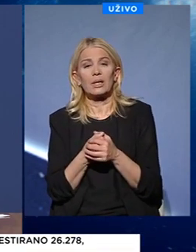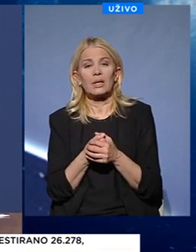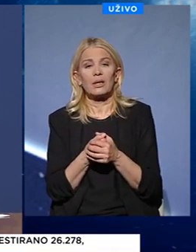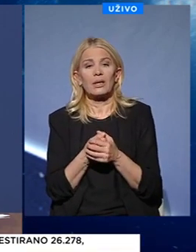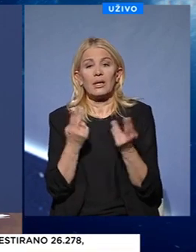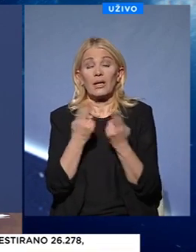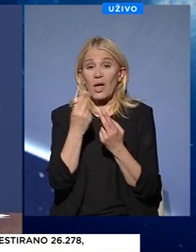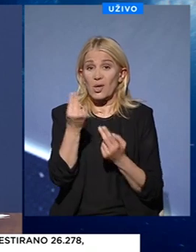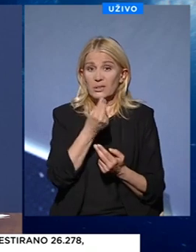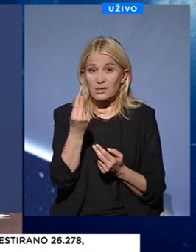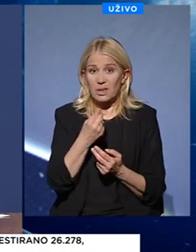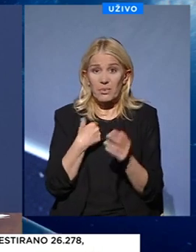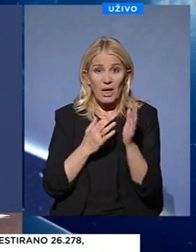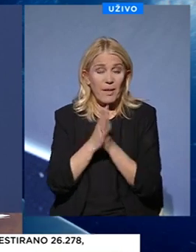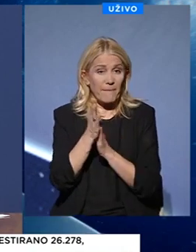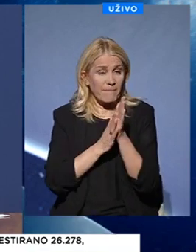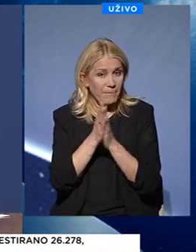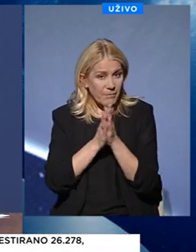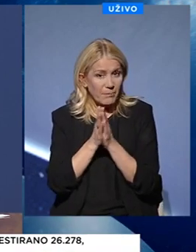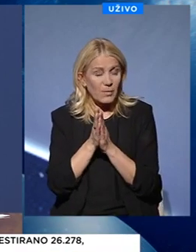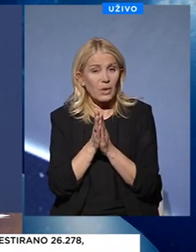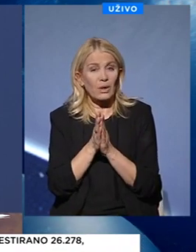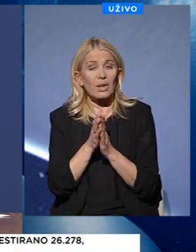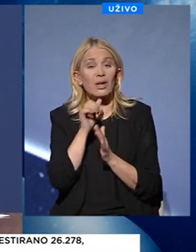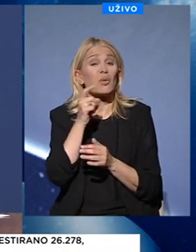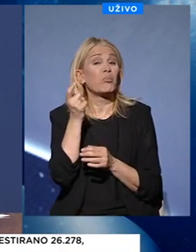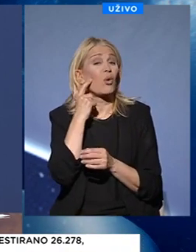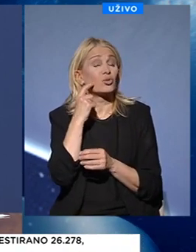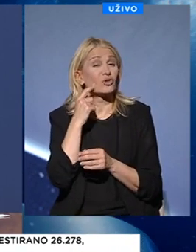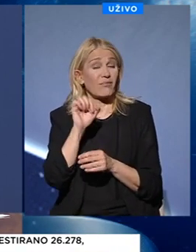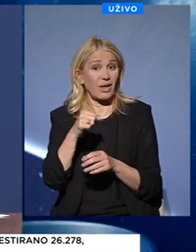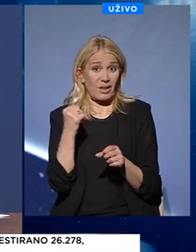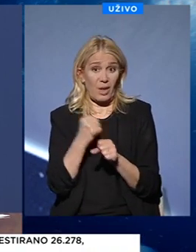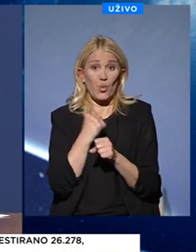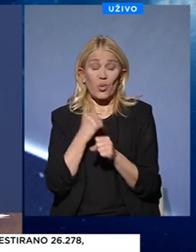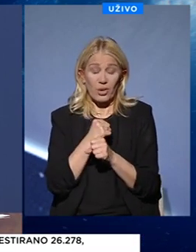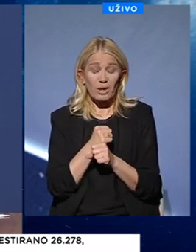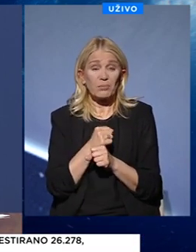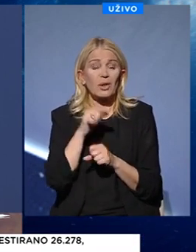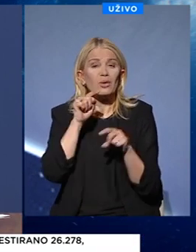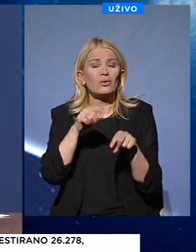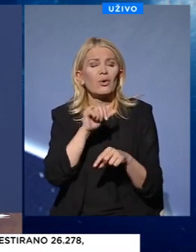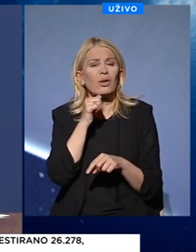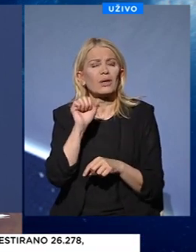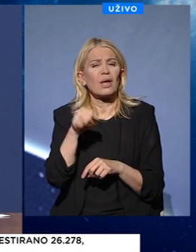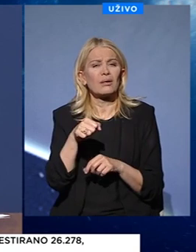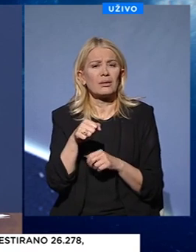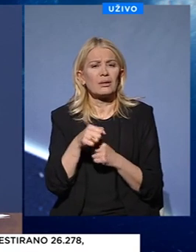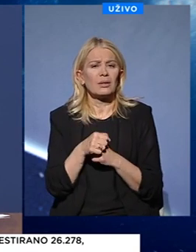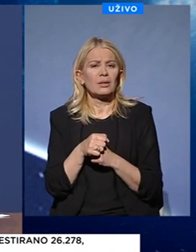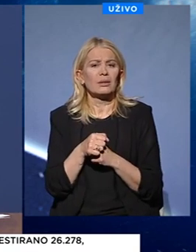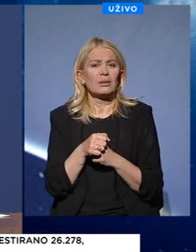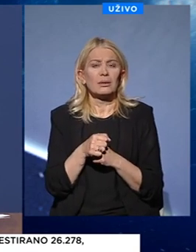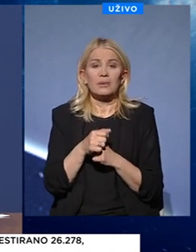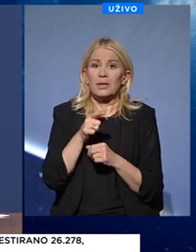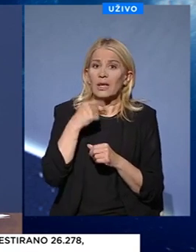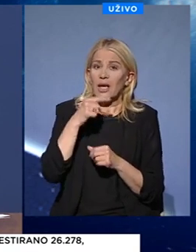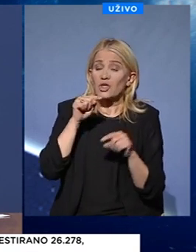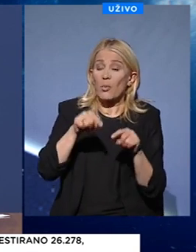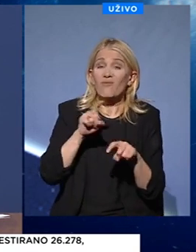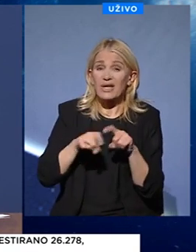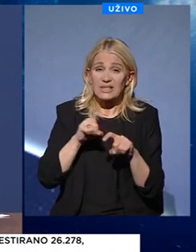kao Srbija apelovali i pokušavali da uradimo, a to je da kažemo da ova